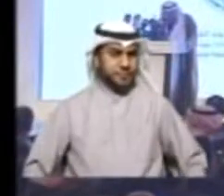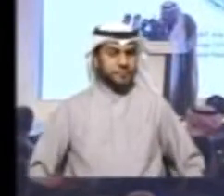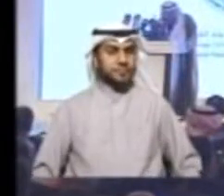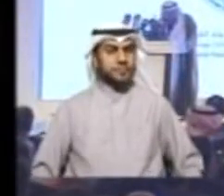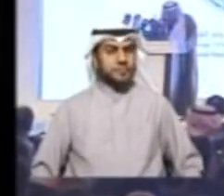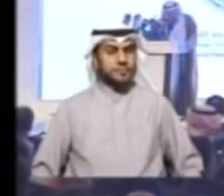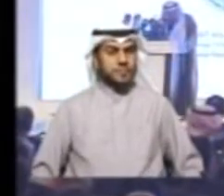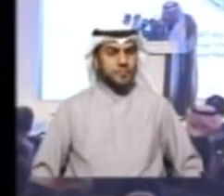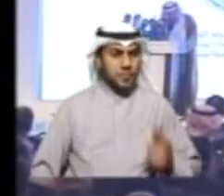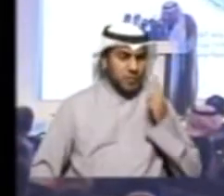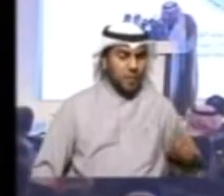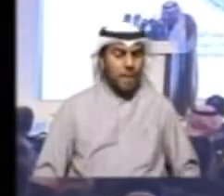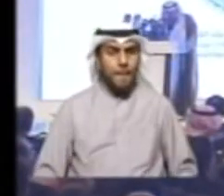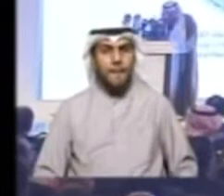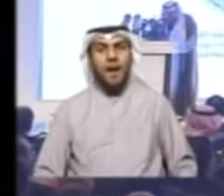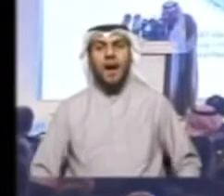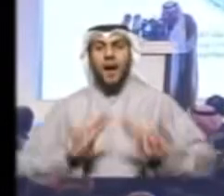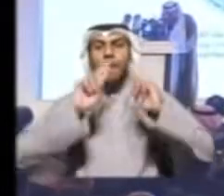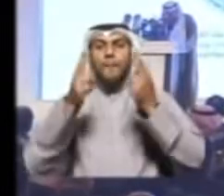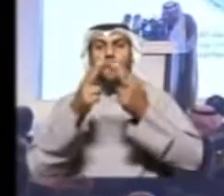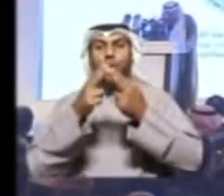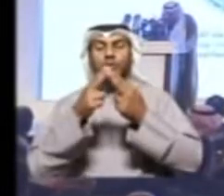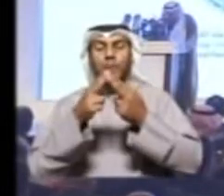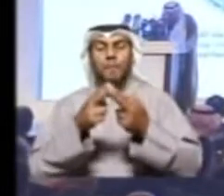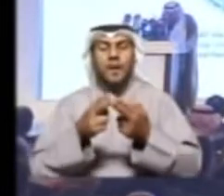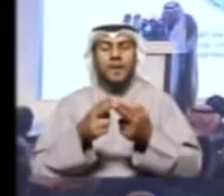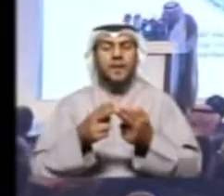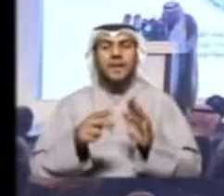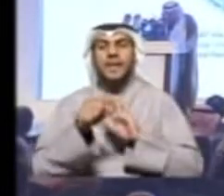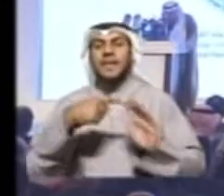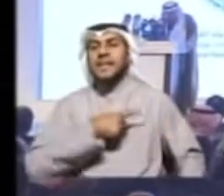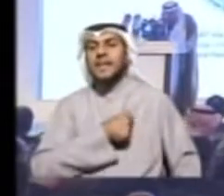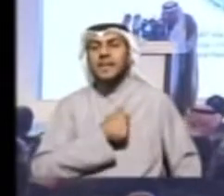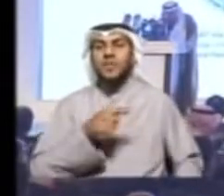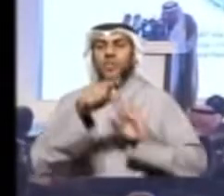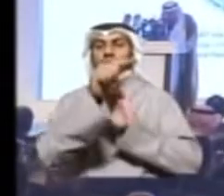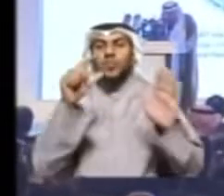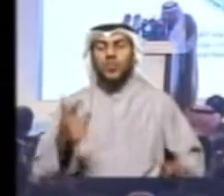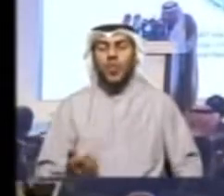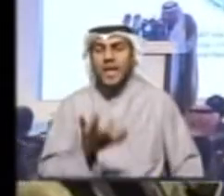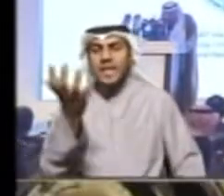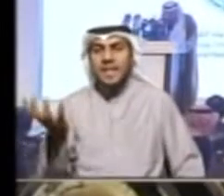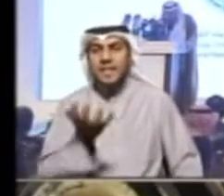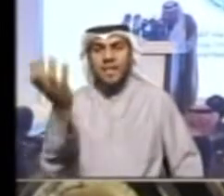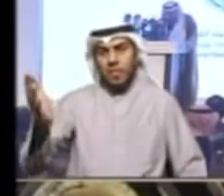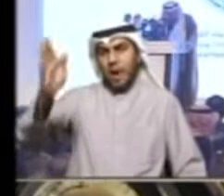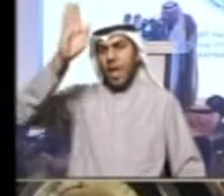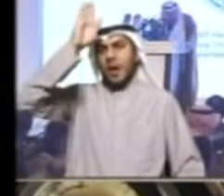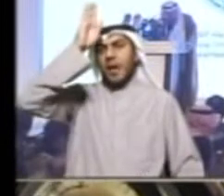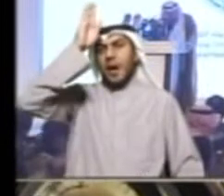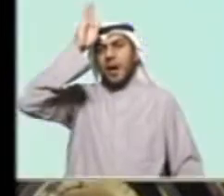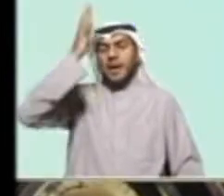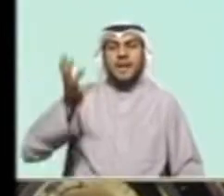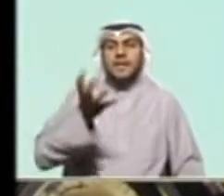خلال الجلسة الافتتاحية لبرنامج مؤتمر استثمر في العراق ضمن فعاليات مؤتمر الكويت الدولي لإعادة